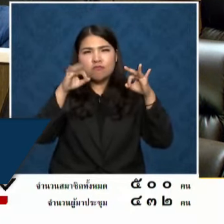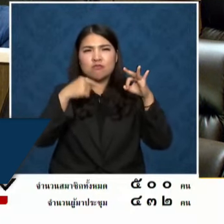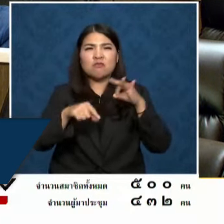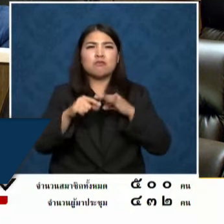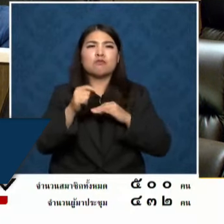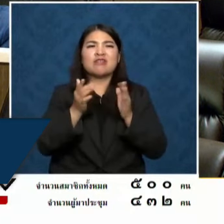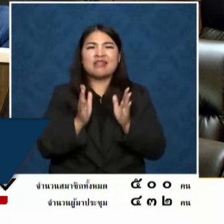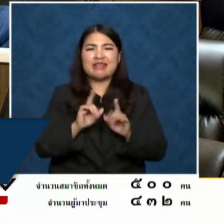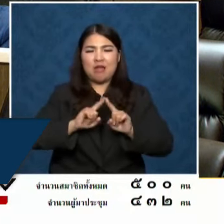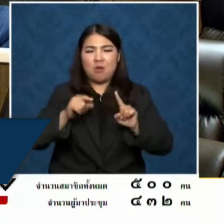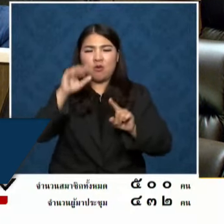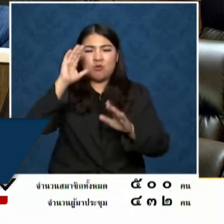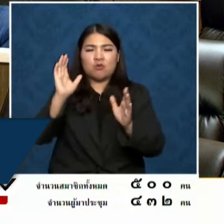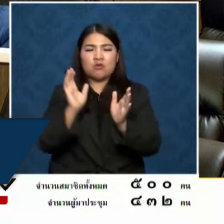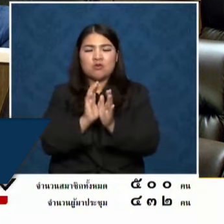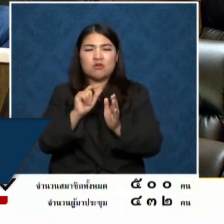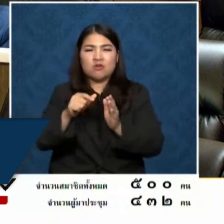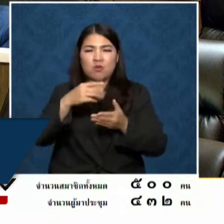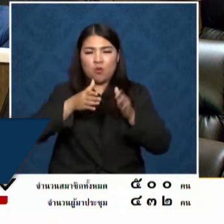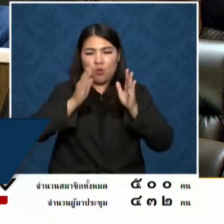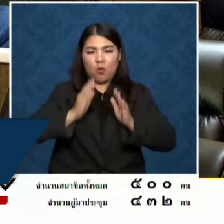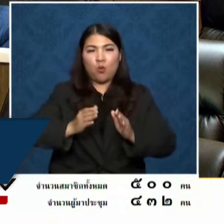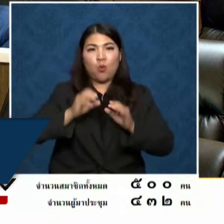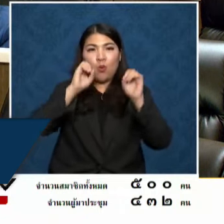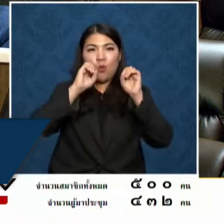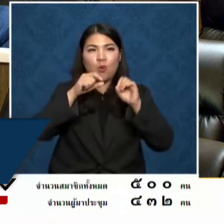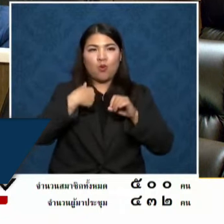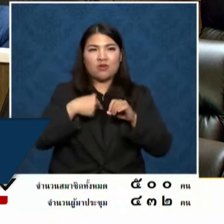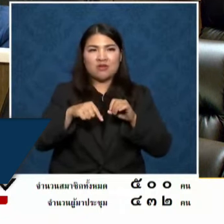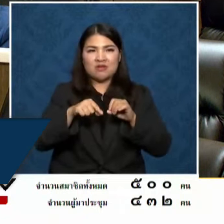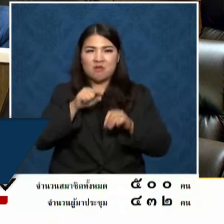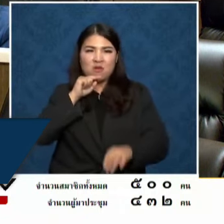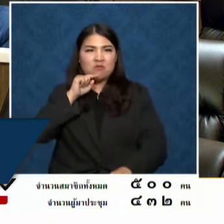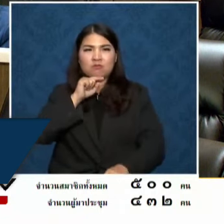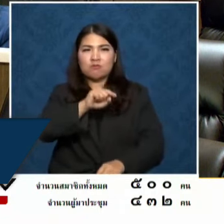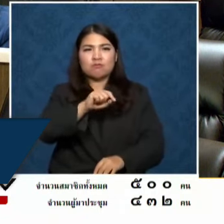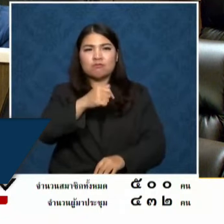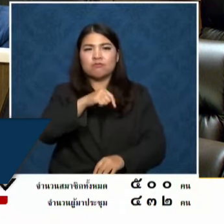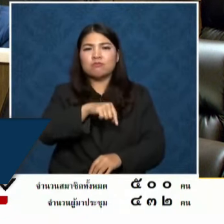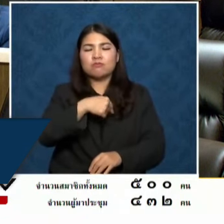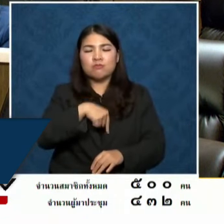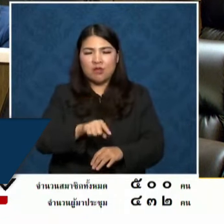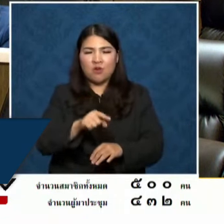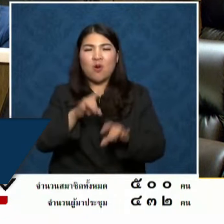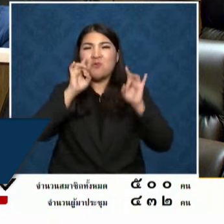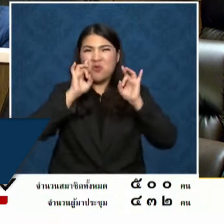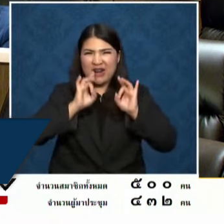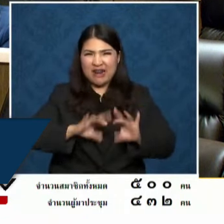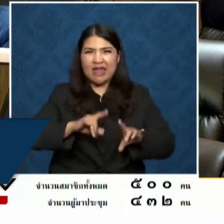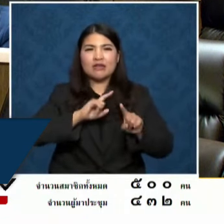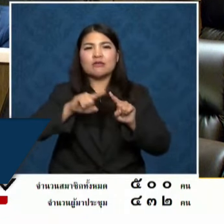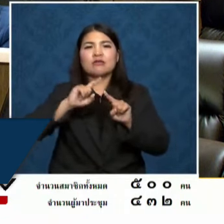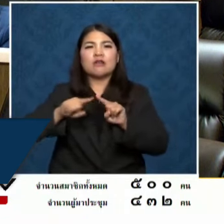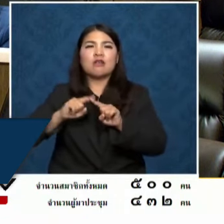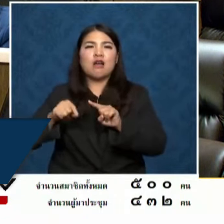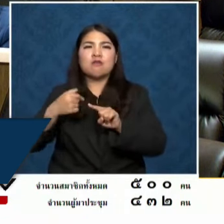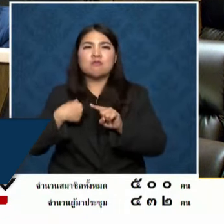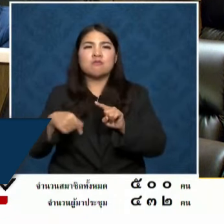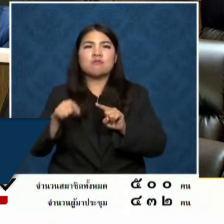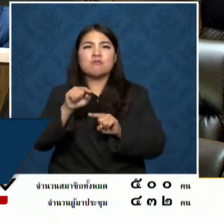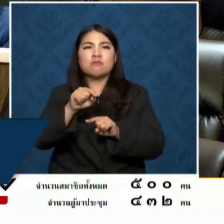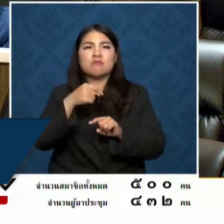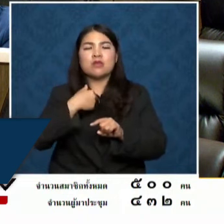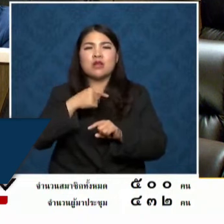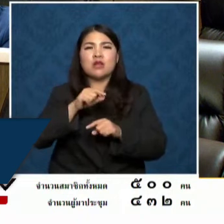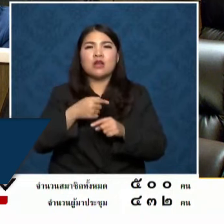เจ้าหน้าที่ตำรวจบุคลากรทางการศึกษาข่มขู่คุกคามใช้ความรุนแรงรวมทั้งใช้วิธีการต่างๆเพื่อปราบปรามการ